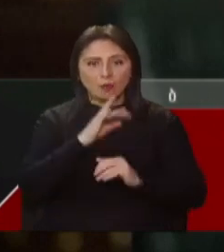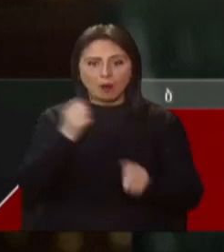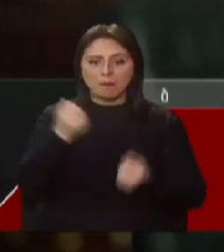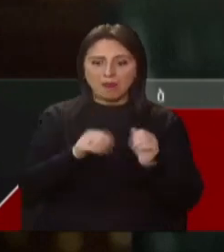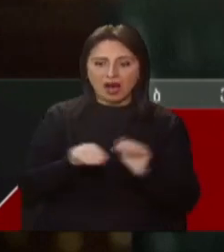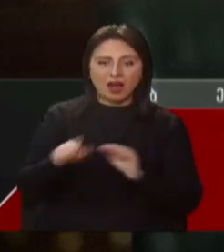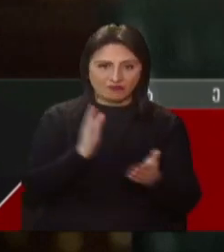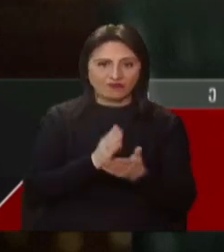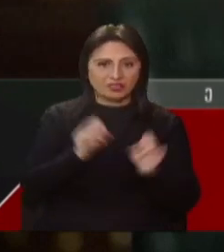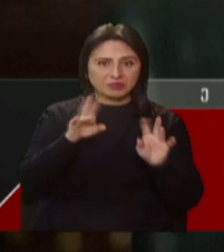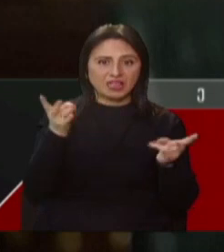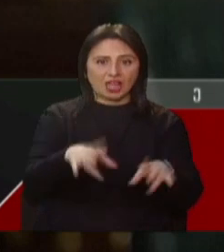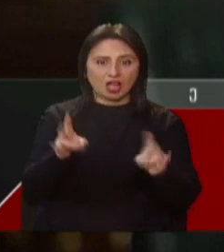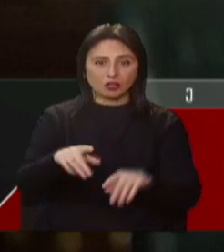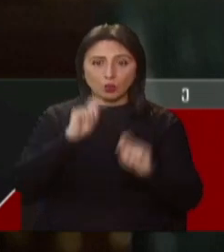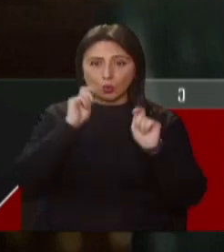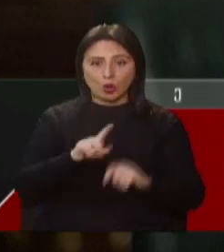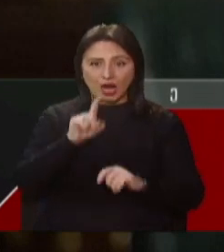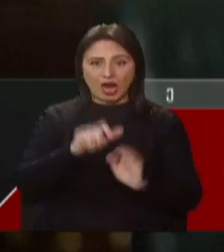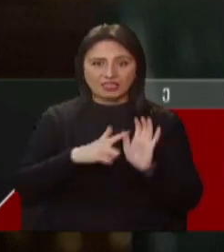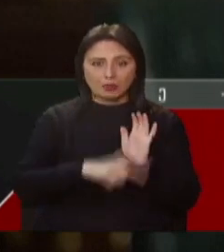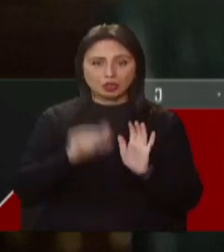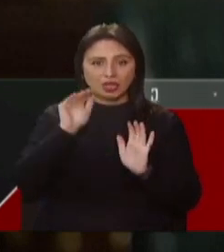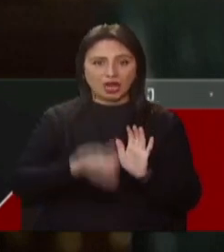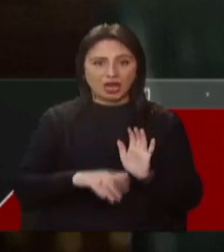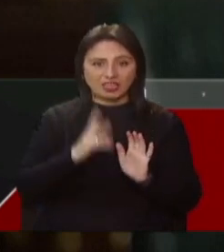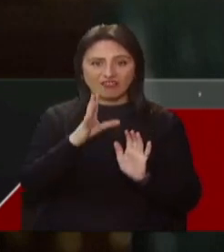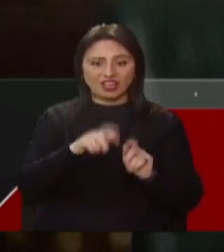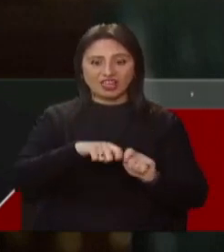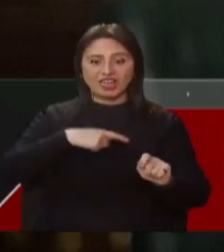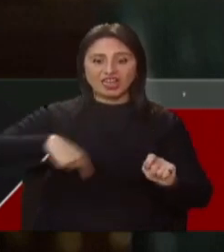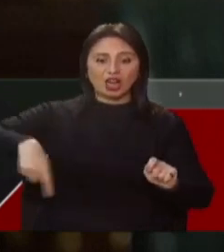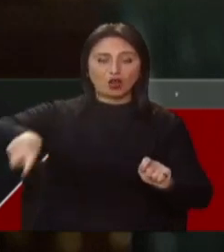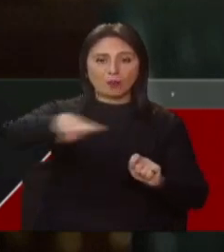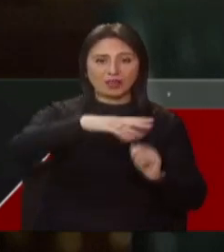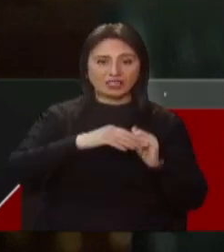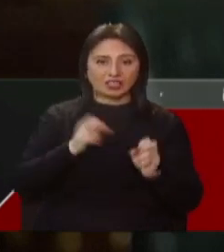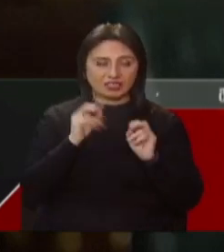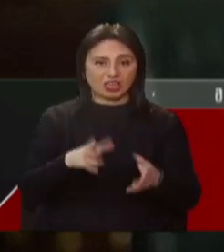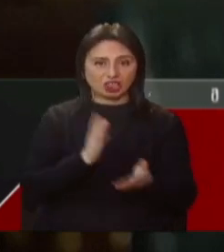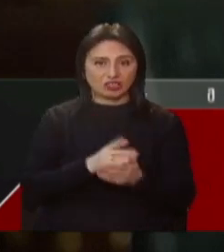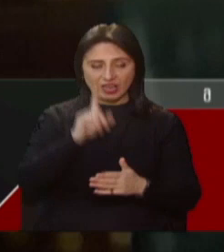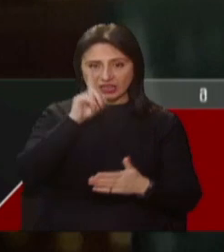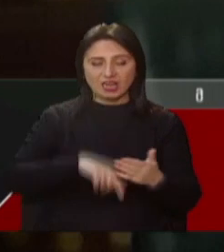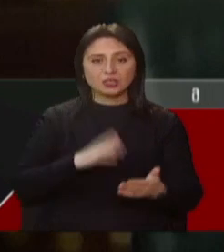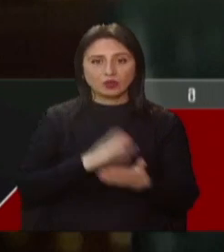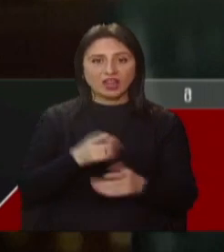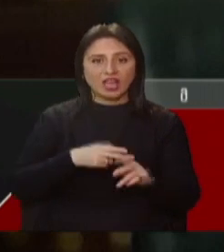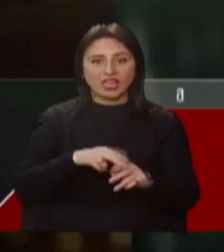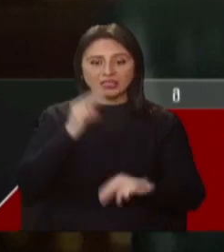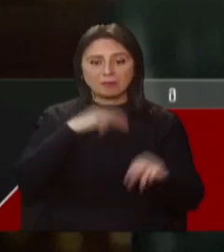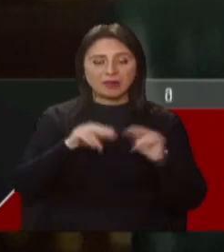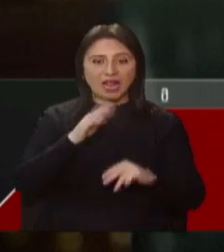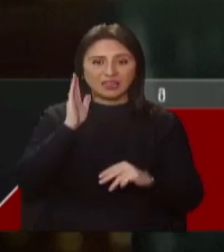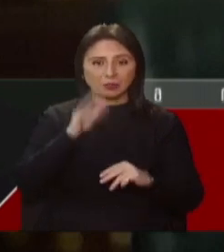მანქანებს, ინფრასტრუქტურას. Ახლა უკრაინაში 170.000 კვადრატული კილომეტრის ტერიტორიაა საშიში. Დარწმუნებული ვარ, რომ ეს